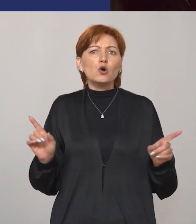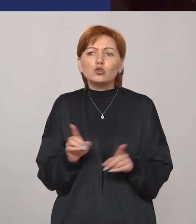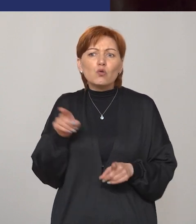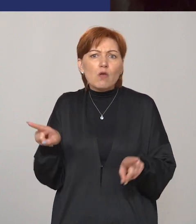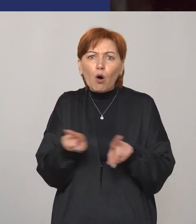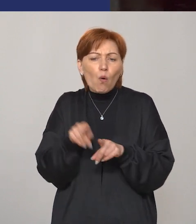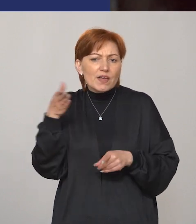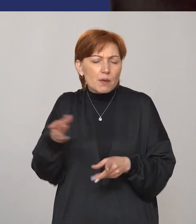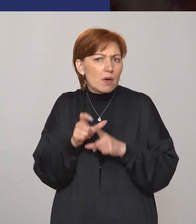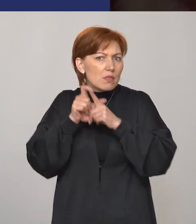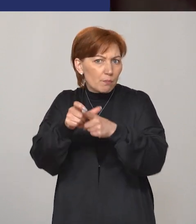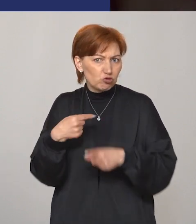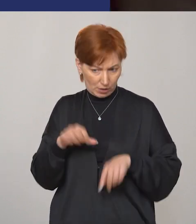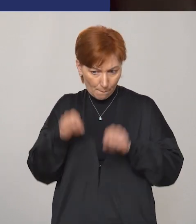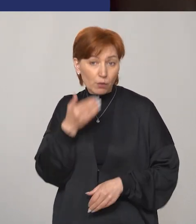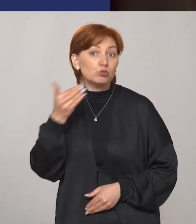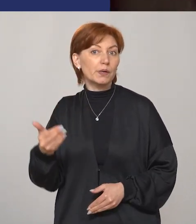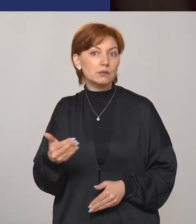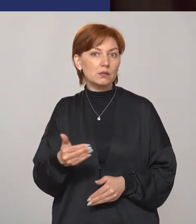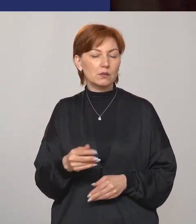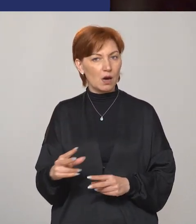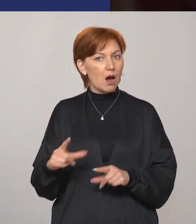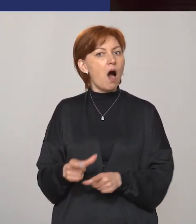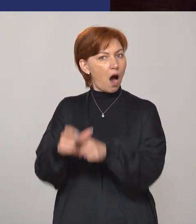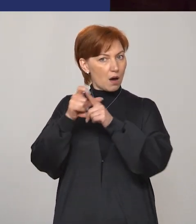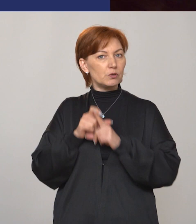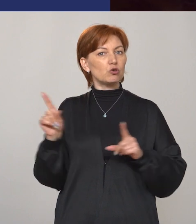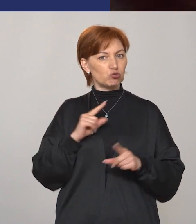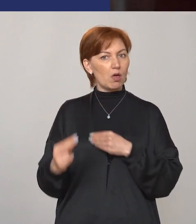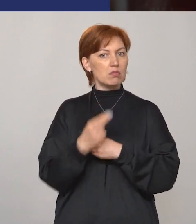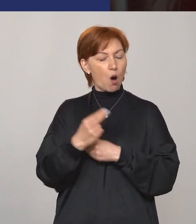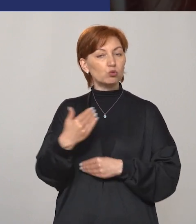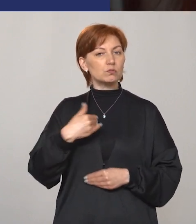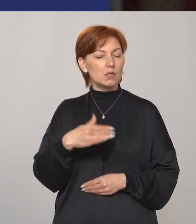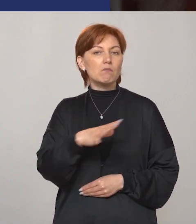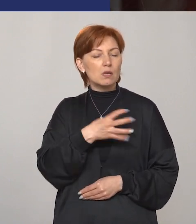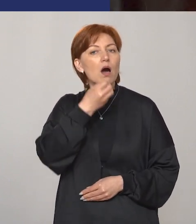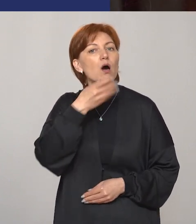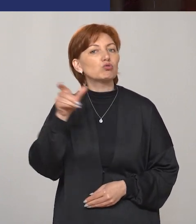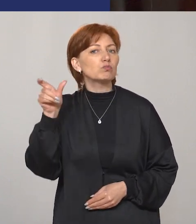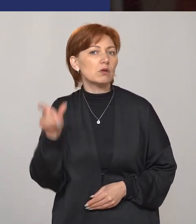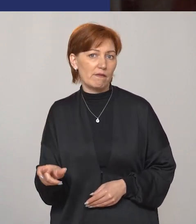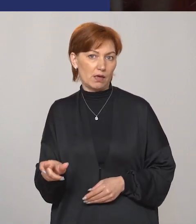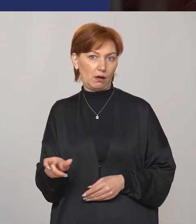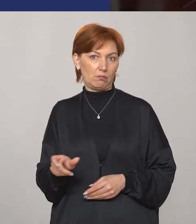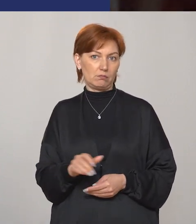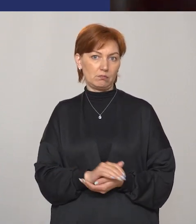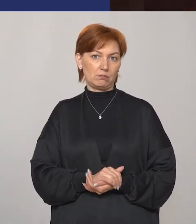Чего он такого тебе наобещал? Я могу спросить. Обещал, что научит меня быть хорошим человеком.